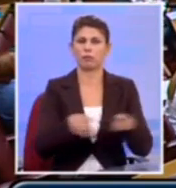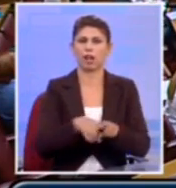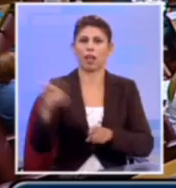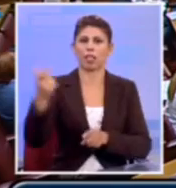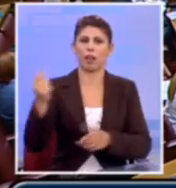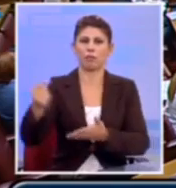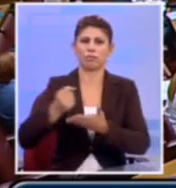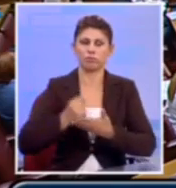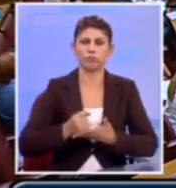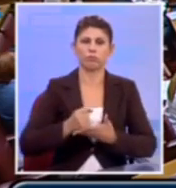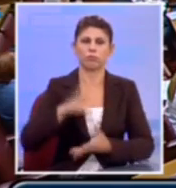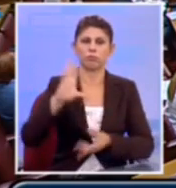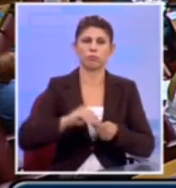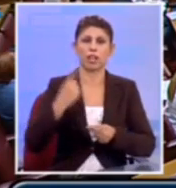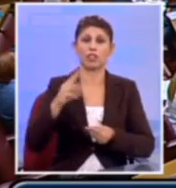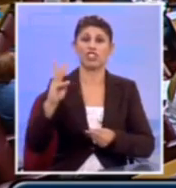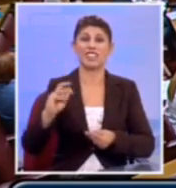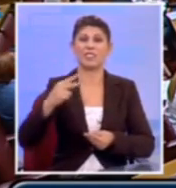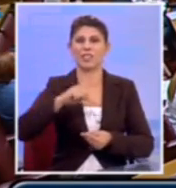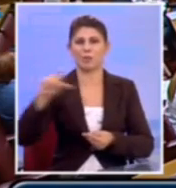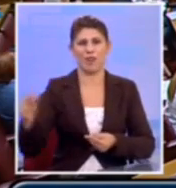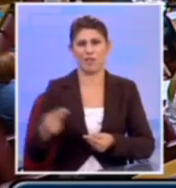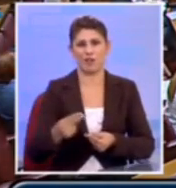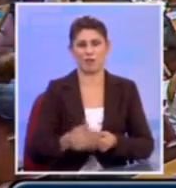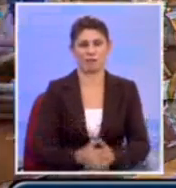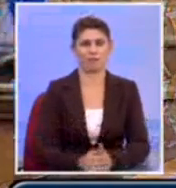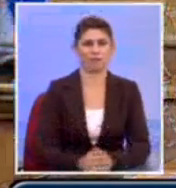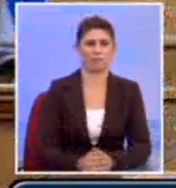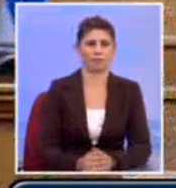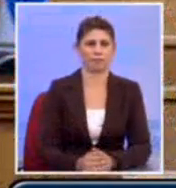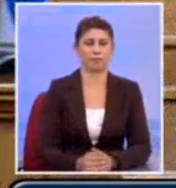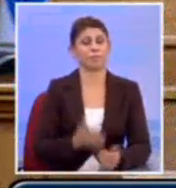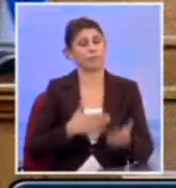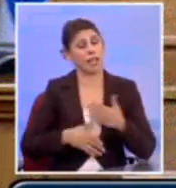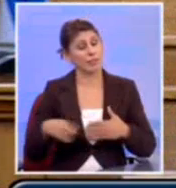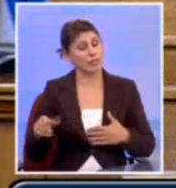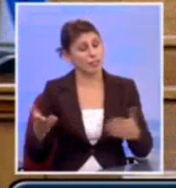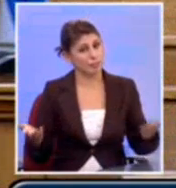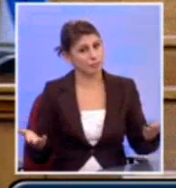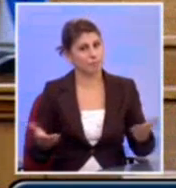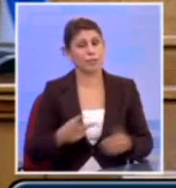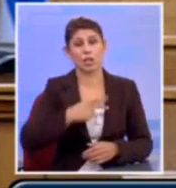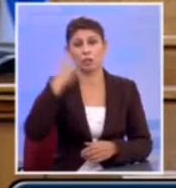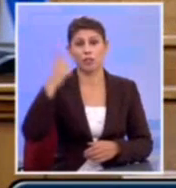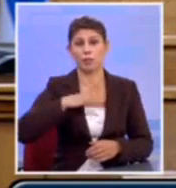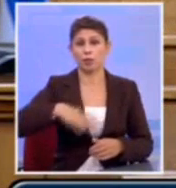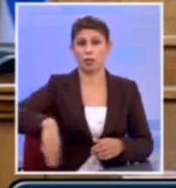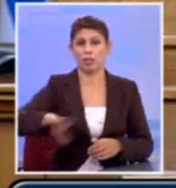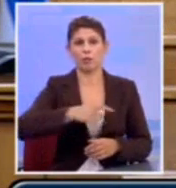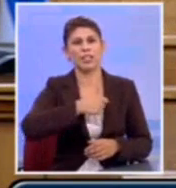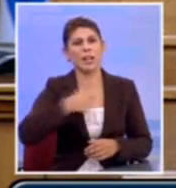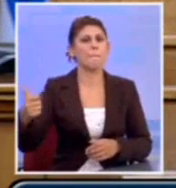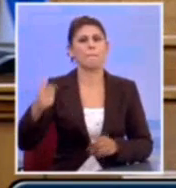δάνειο συνολικού ύψους 130 δισεκατομμυρίων ευρώ. Αγαπητοί φίλοι, το δικαίωμα ενός λαού είναι η